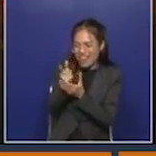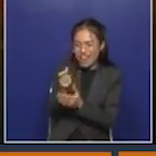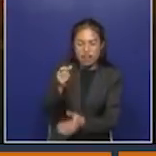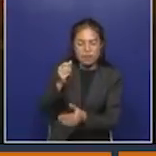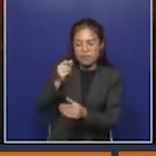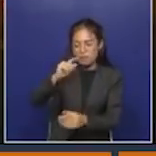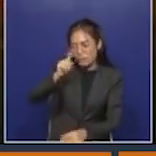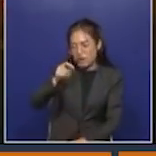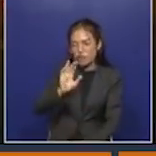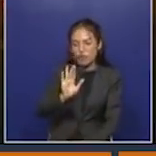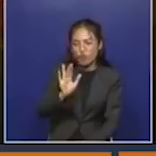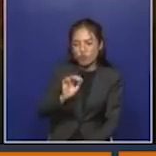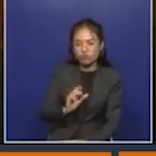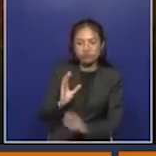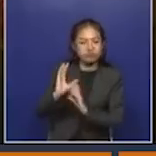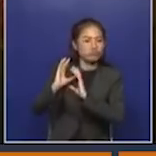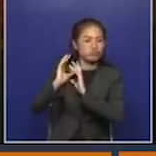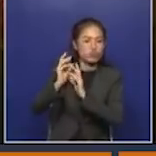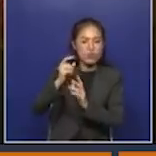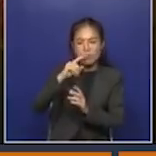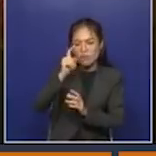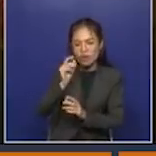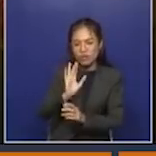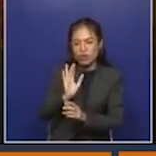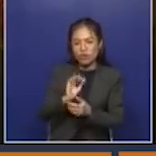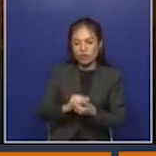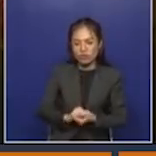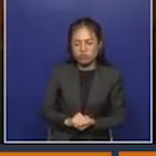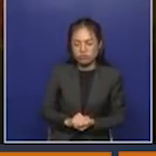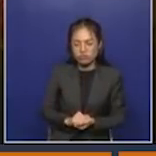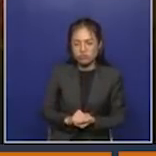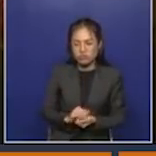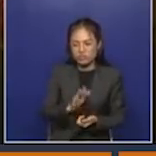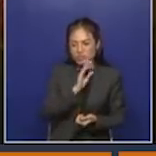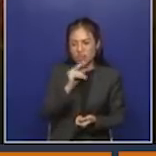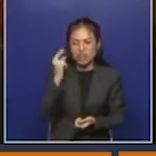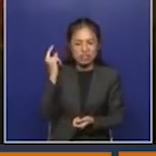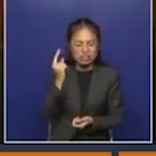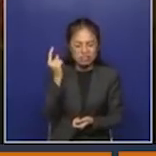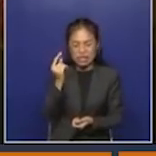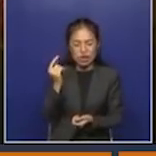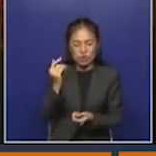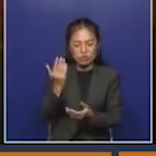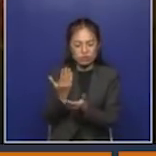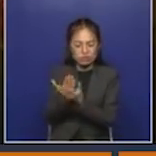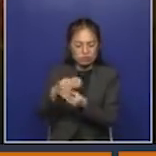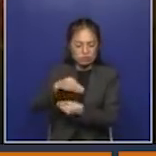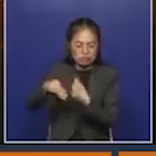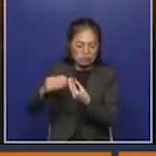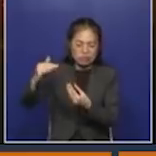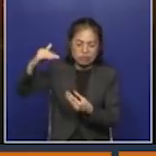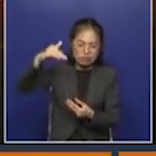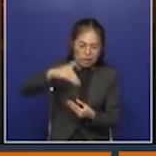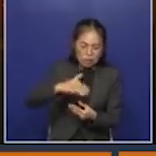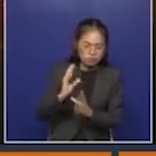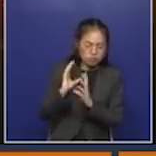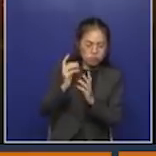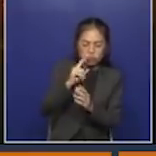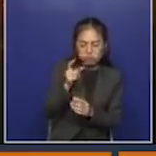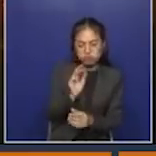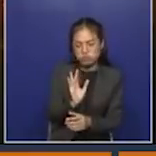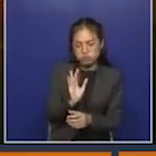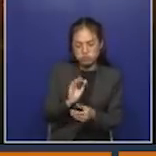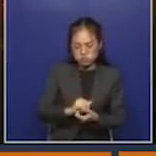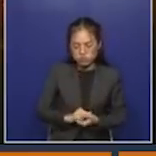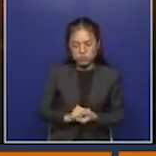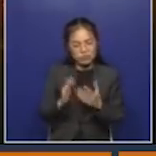นั้นก็ไม่จำเป็นที่ต้องทบทวนแผนการลงทุนใดๆเมื่อเศรษฐกิจท่องการท่องเที่ยวตกต่ำลงหรือว่าว่าสถานการณ์